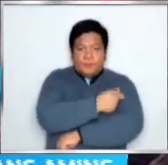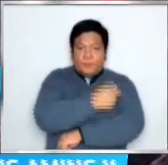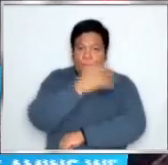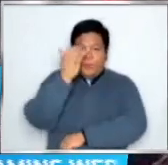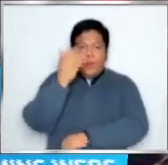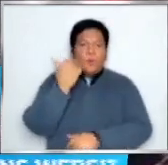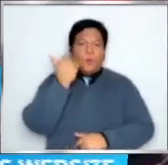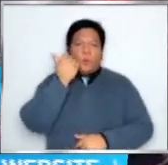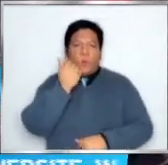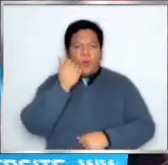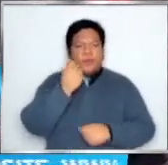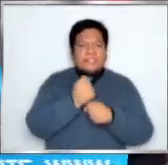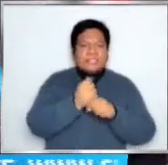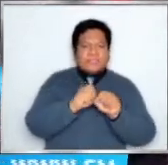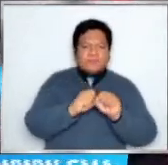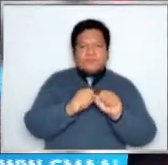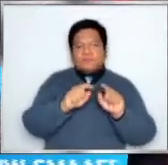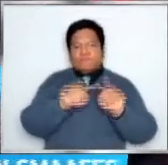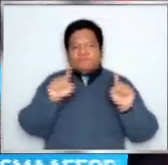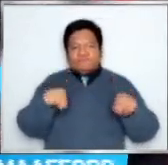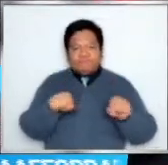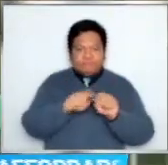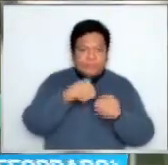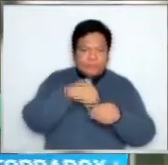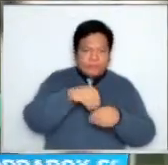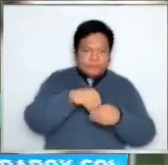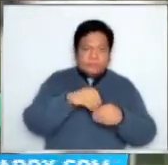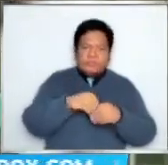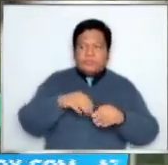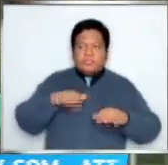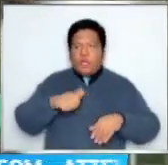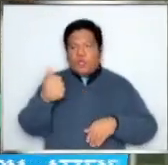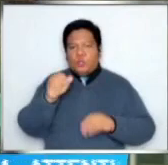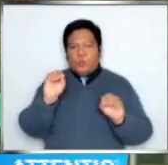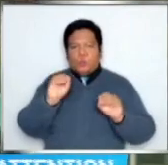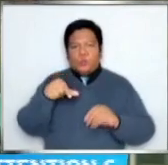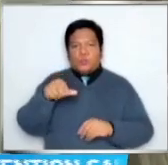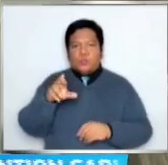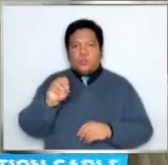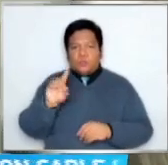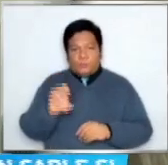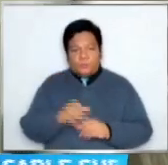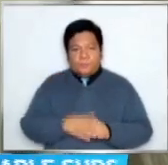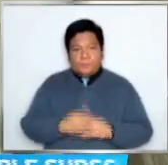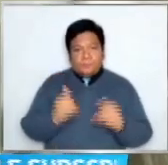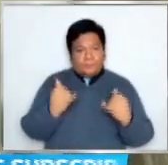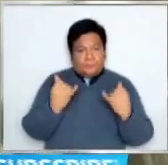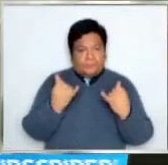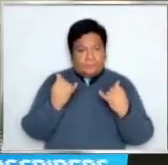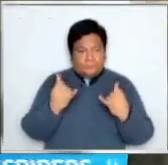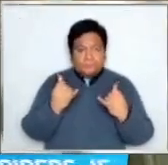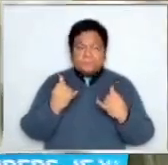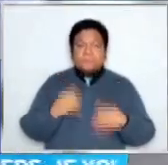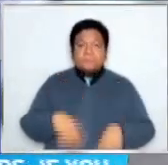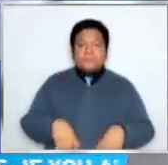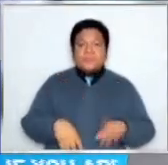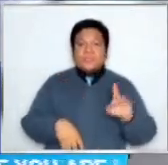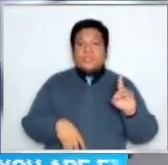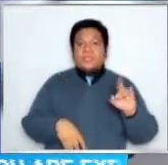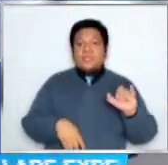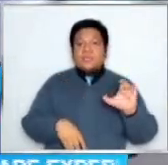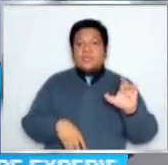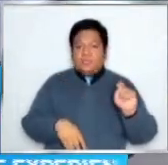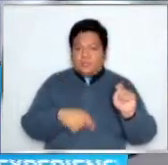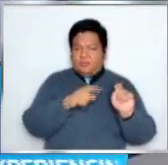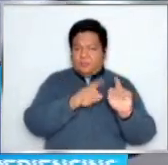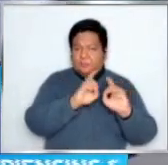safety features at yung iba ay wala pang QR code. Sa kasalukuyan, ginagawa na ng DICT ang database system na